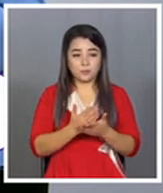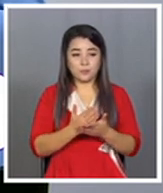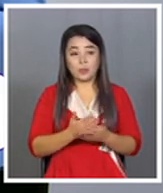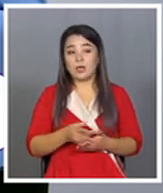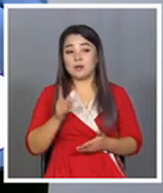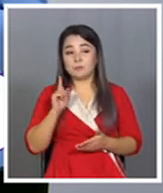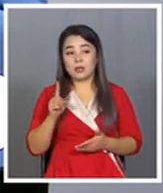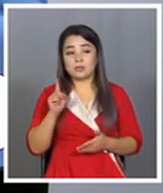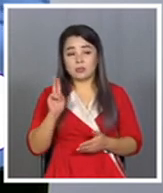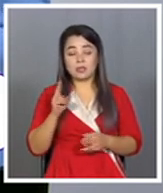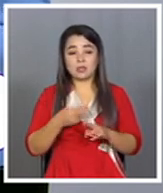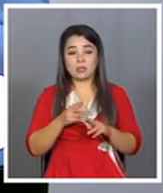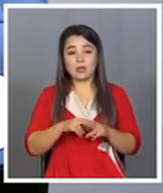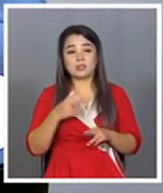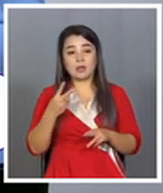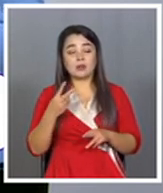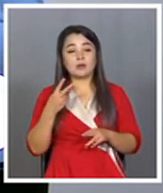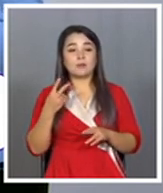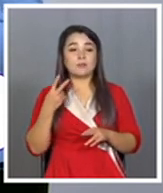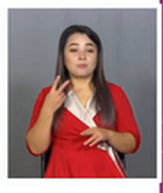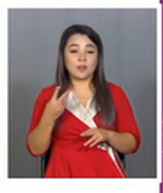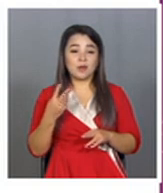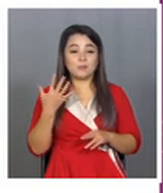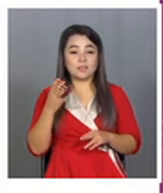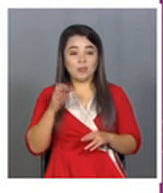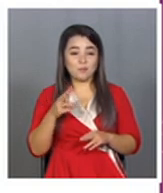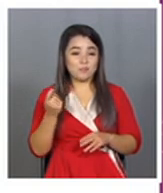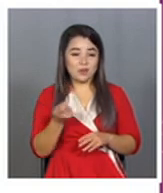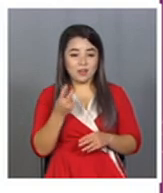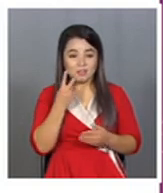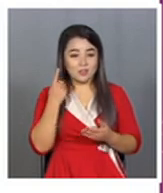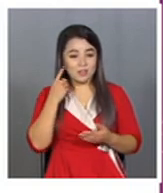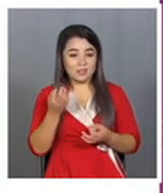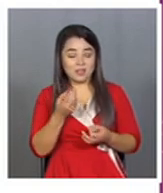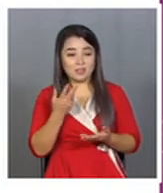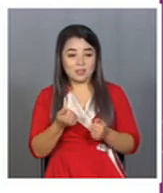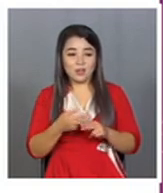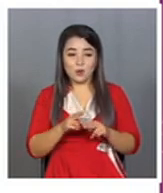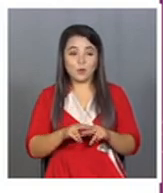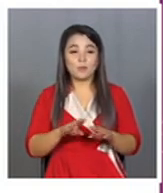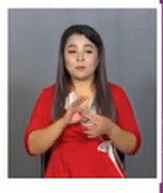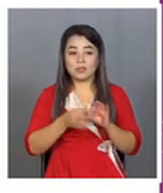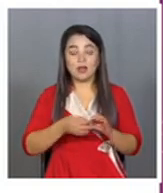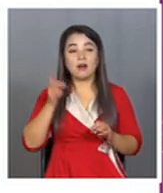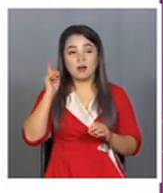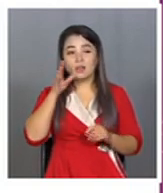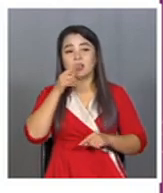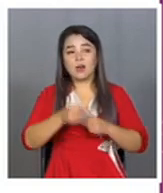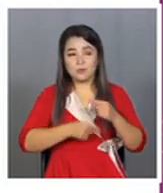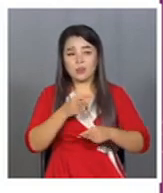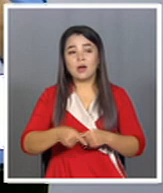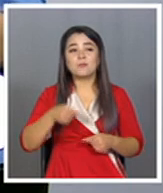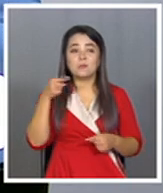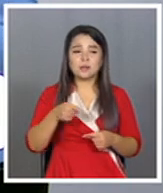Бірақ сіздерге бұл 2-5 сантиметр мүлдем аз болып көрінуі мүмкін, е, балалар? Ол олай емес. Ол ғасырлар,